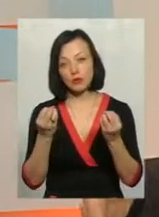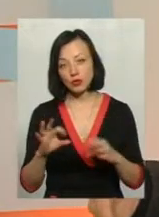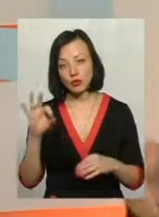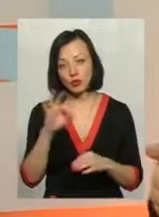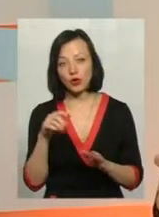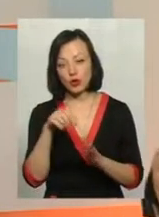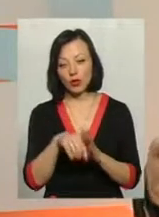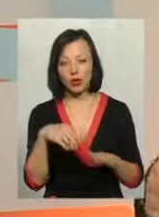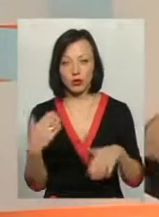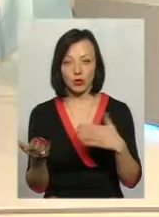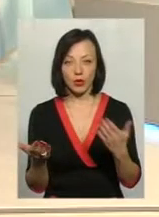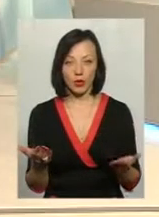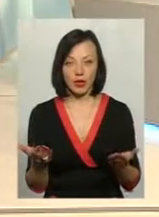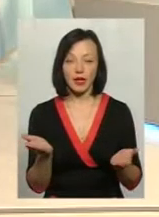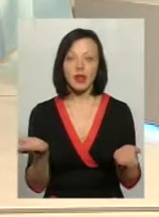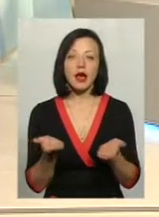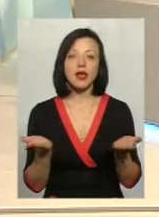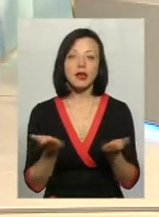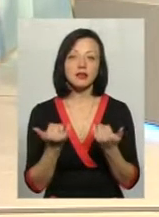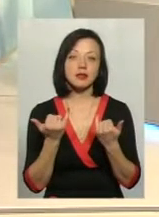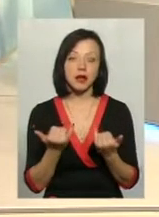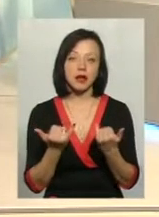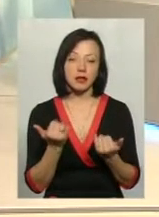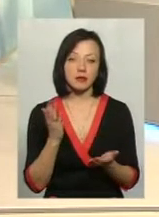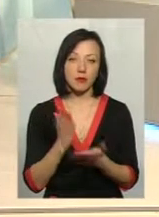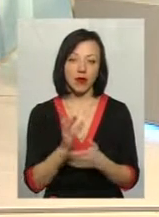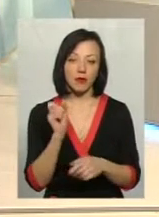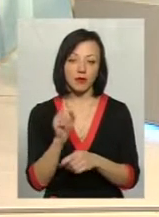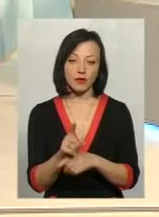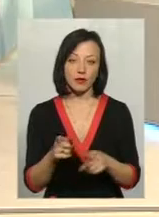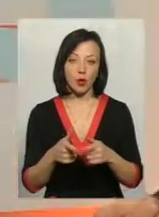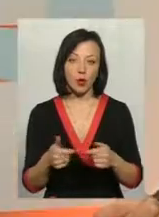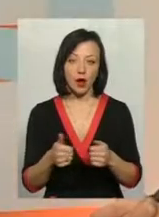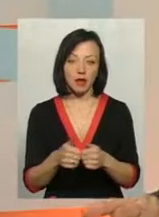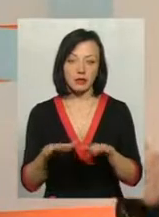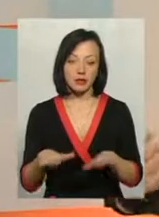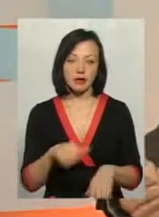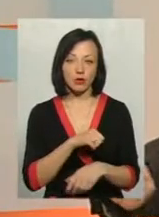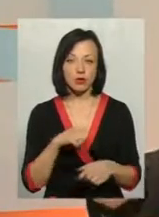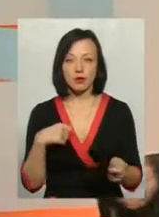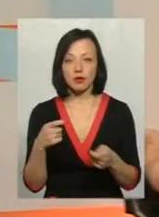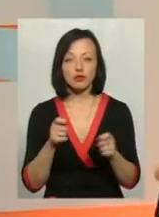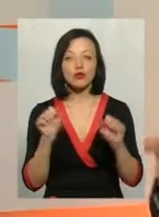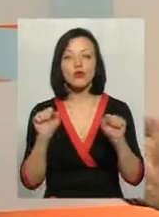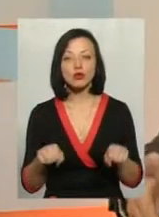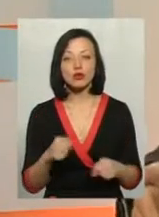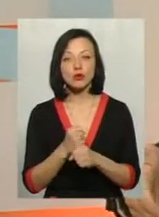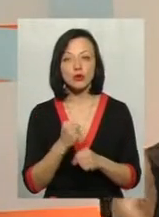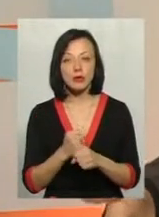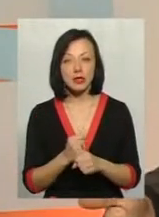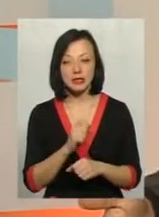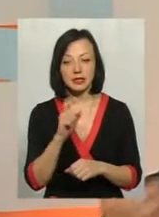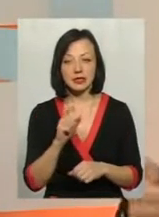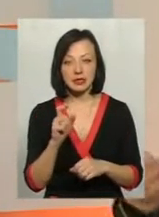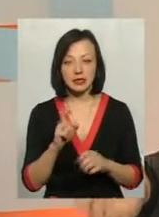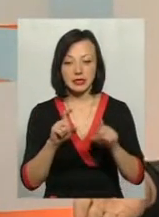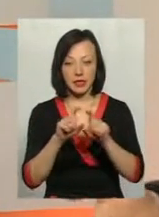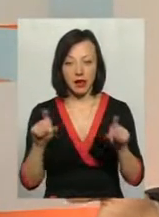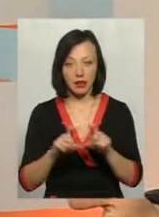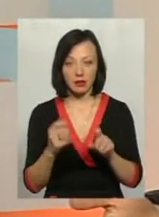ролі сторін. Тобто, які зараз має повноваження орган місцевого самоврядування, що він може зробити з закладами,